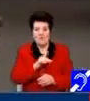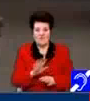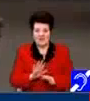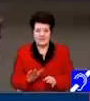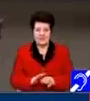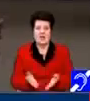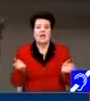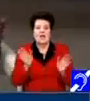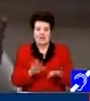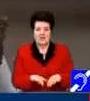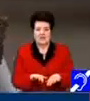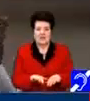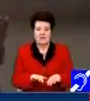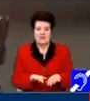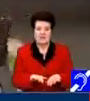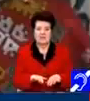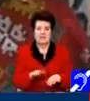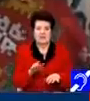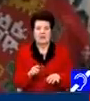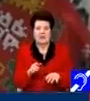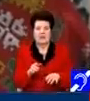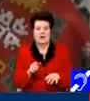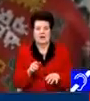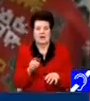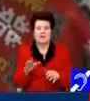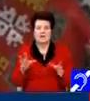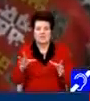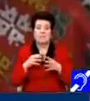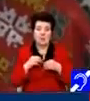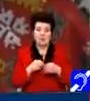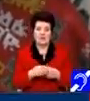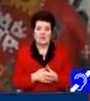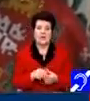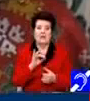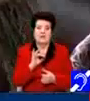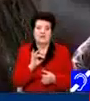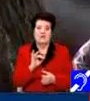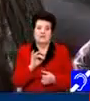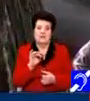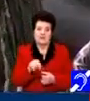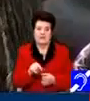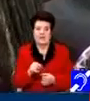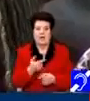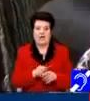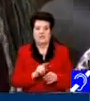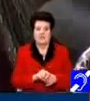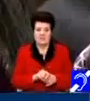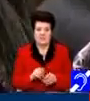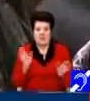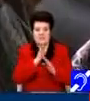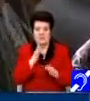ci rămânere la oaltă și împreună în această atmosferă